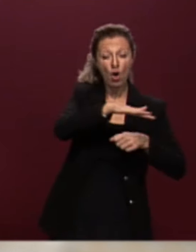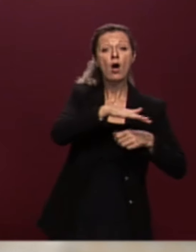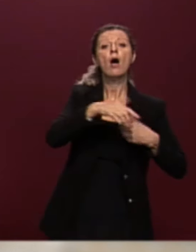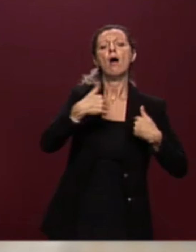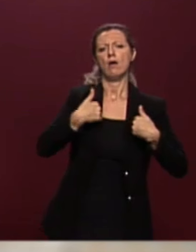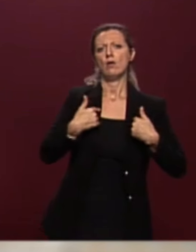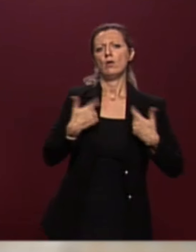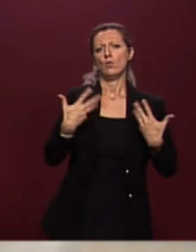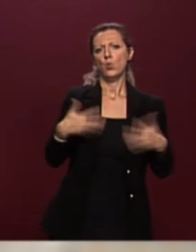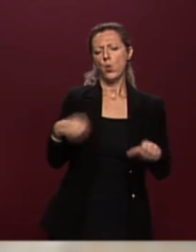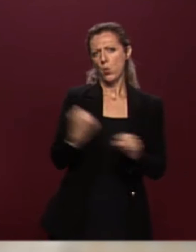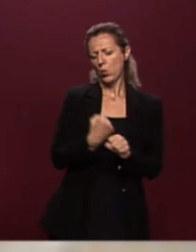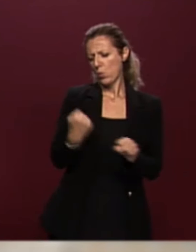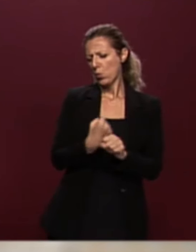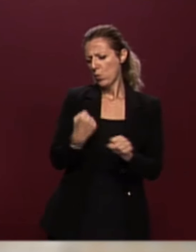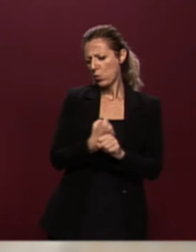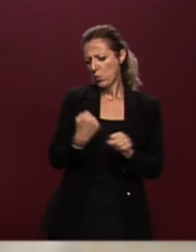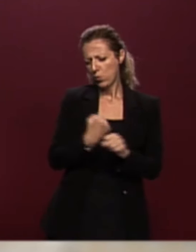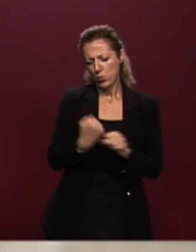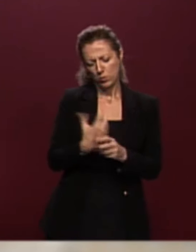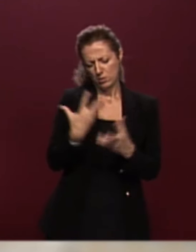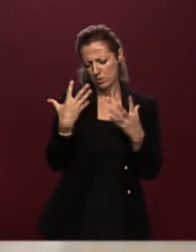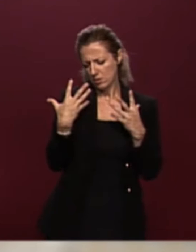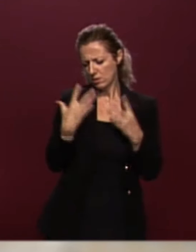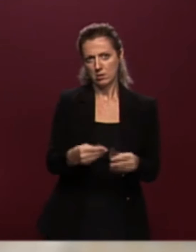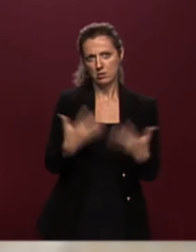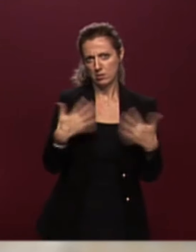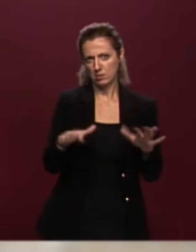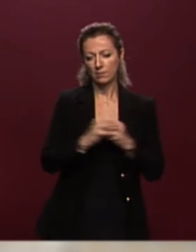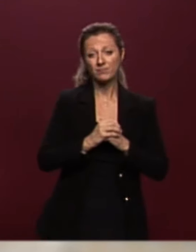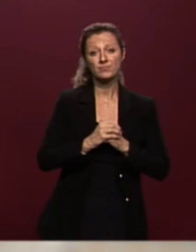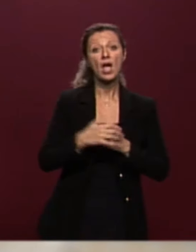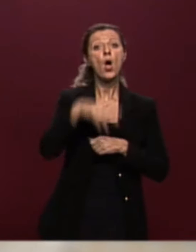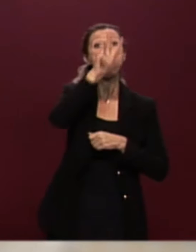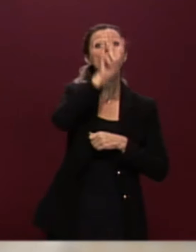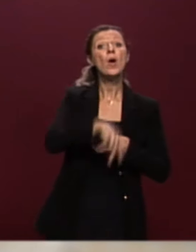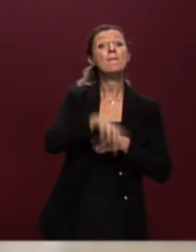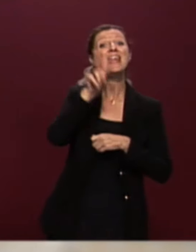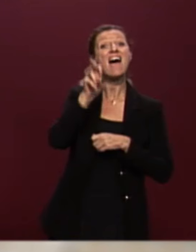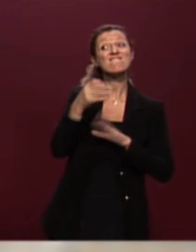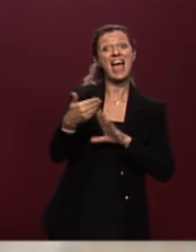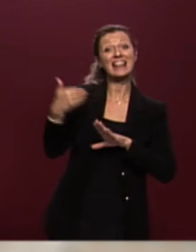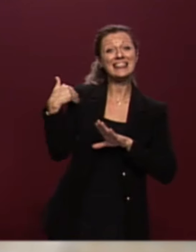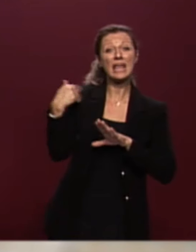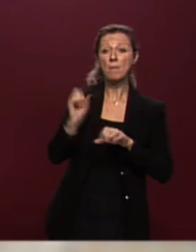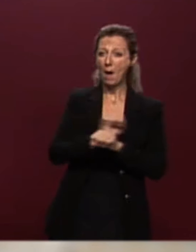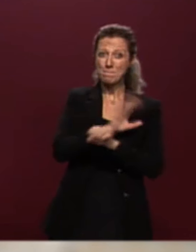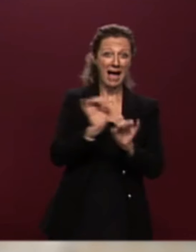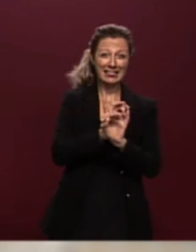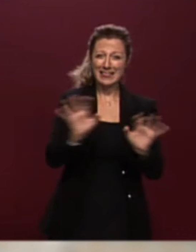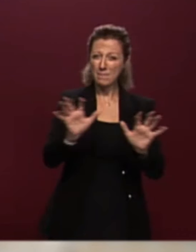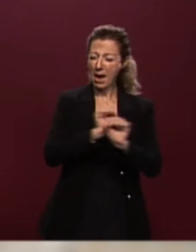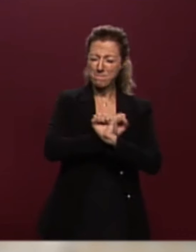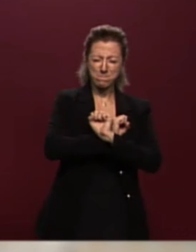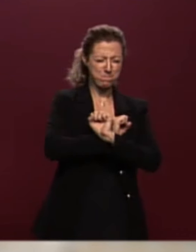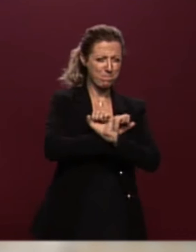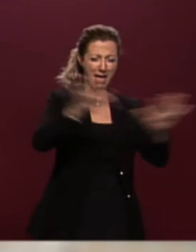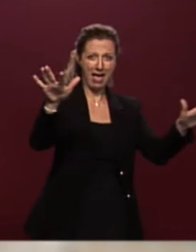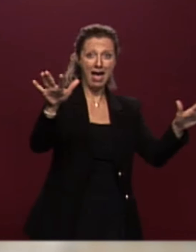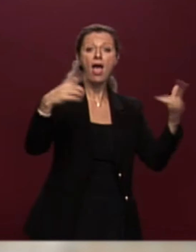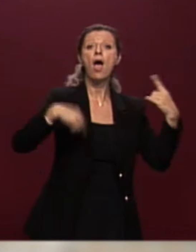abbiamo fatto molto. Nel 2020, in piena pandemia, abbiamo